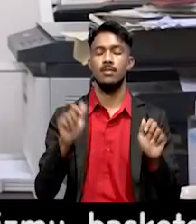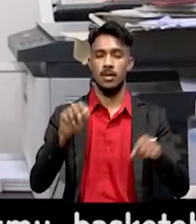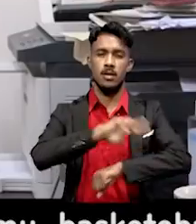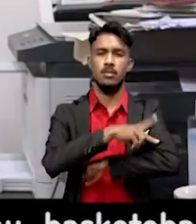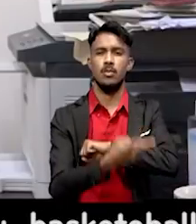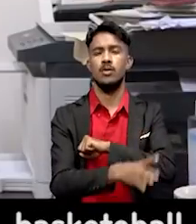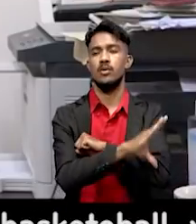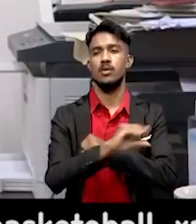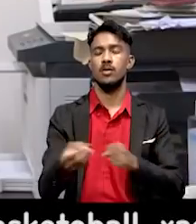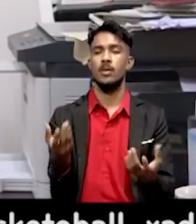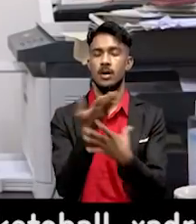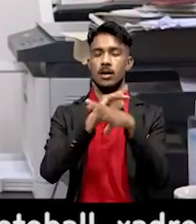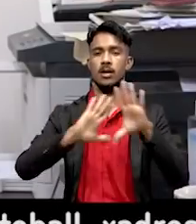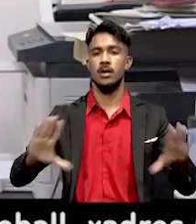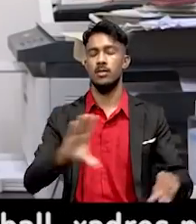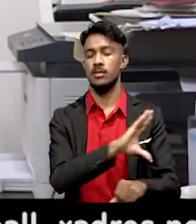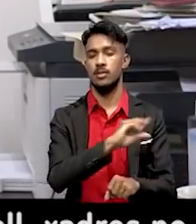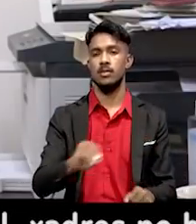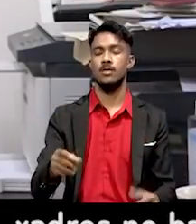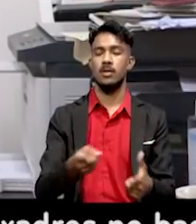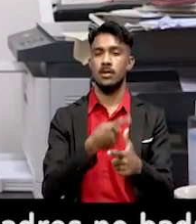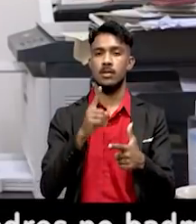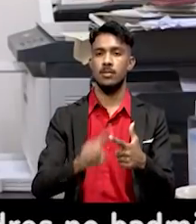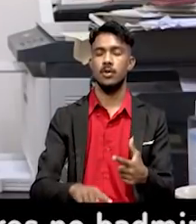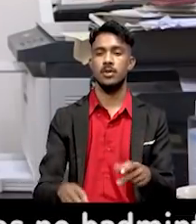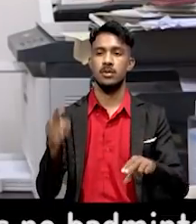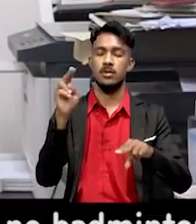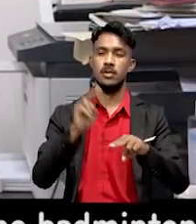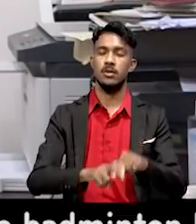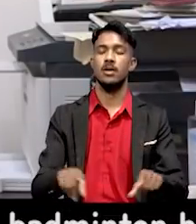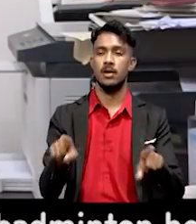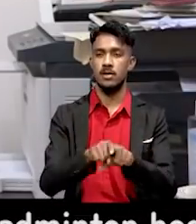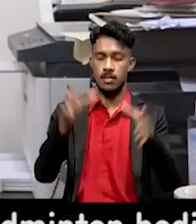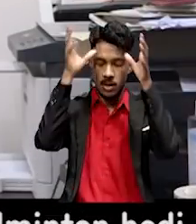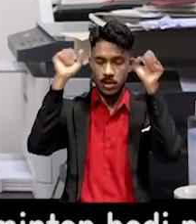rahon neve turno dar presiden di kontes Timor Leste ni